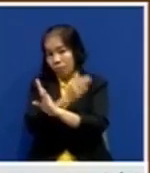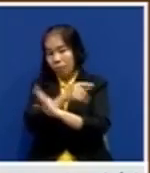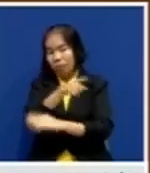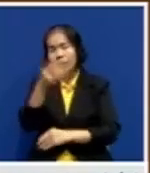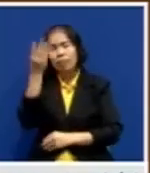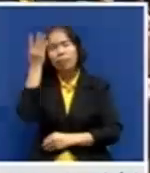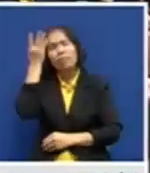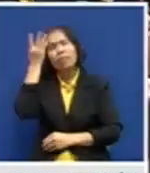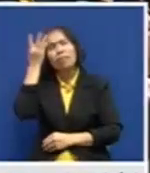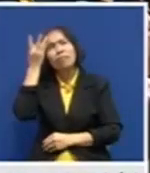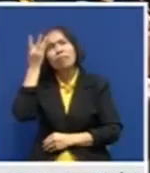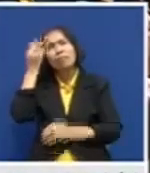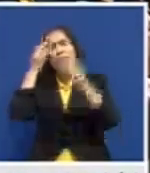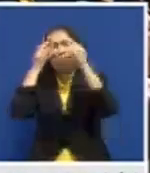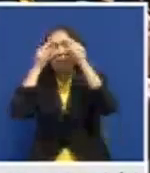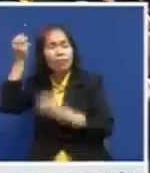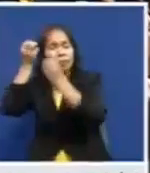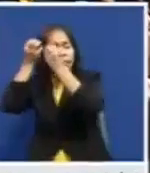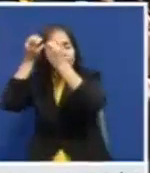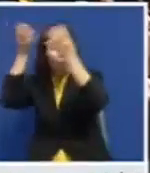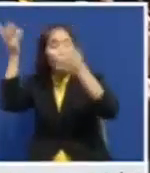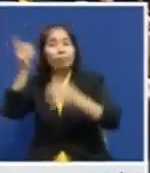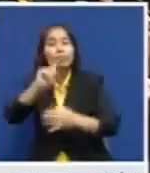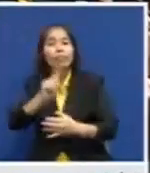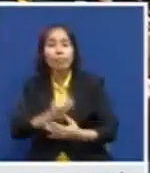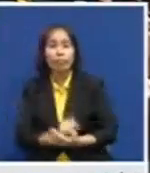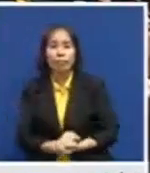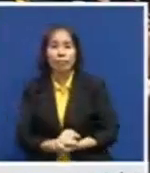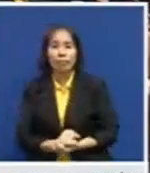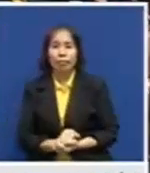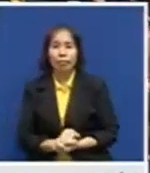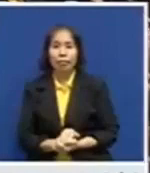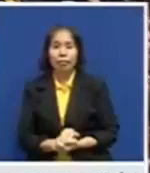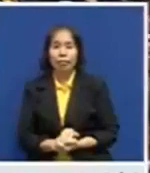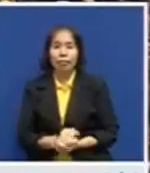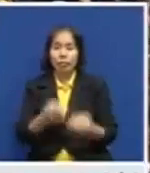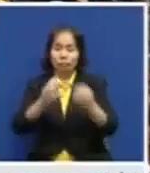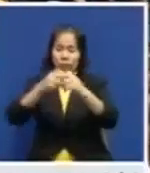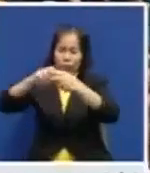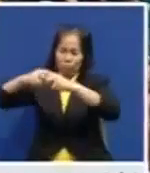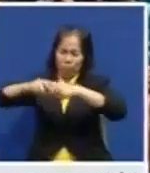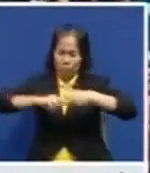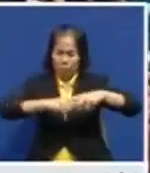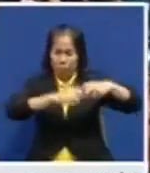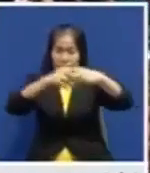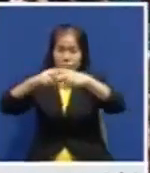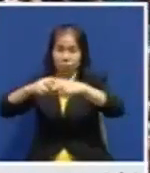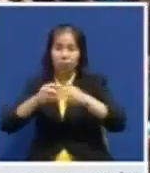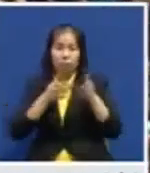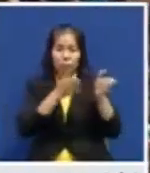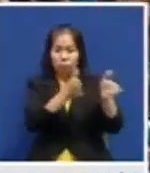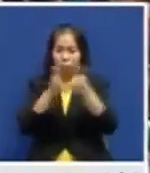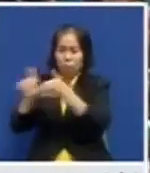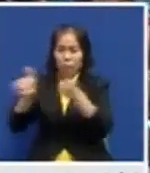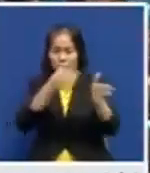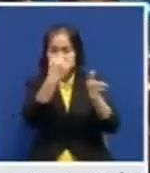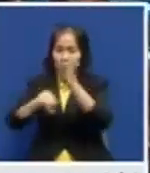านึกภาพดูว่ามันเป็นยังไงบ้านเมืองมันก็จราจรวุ่นวายนะครับอย่าไปโทษเลยว่าฝ่ายไหนเป็นฝ่าย